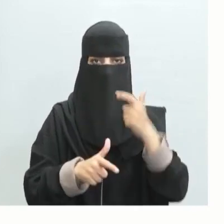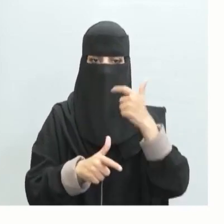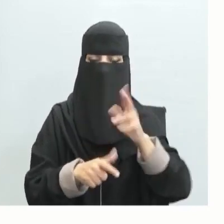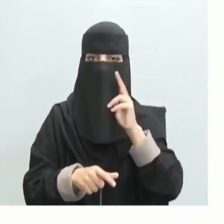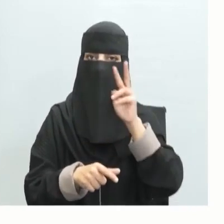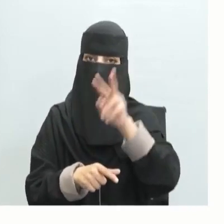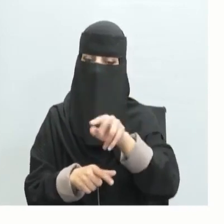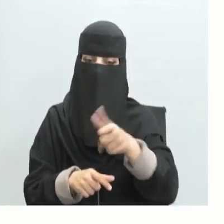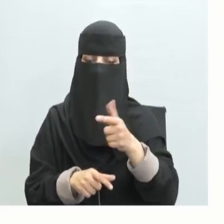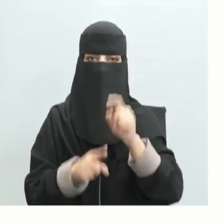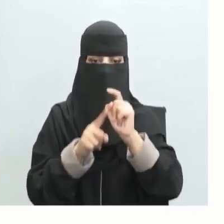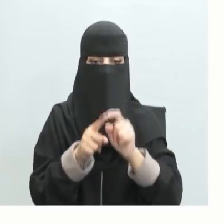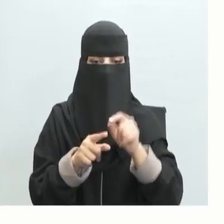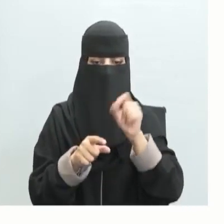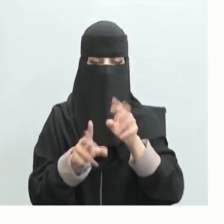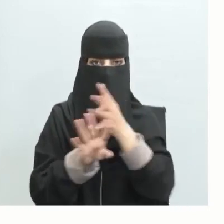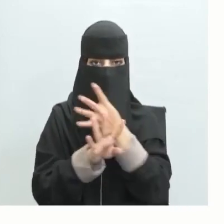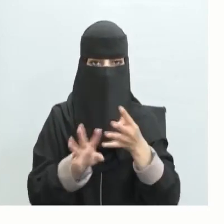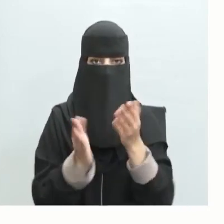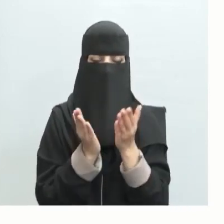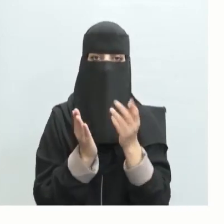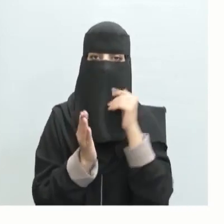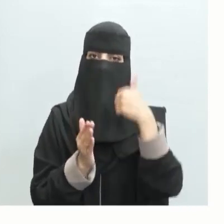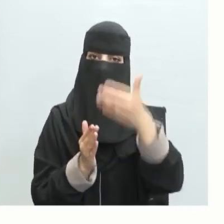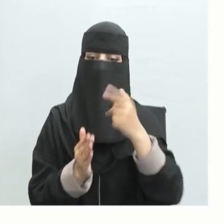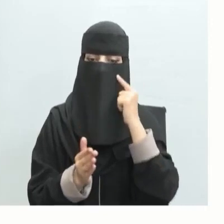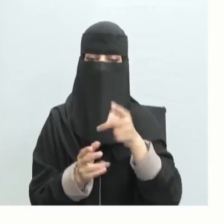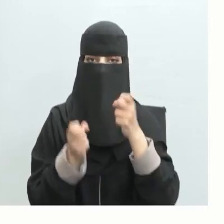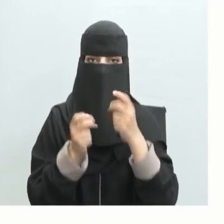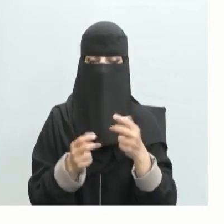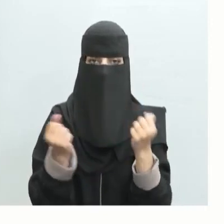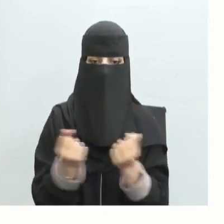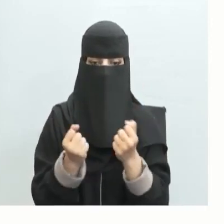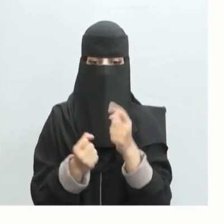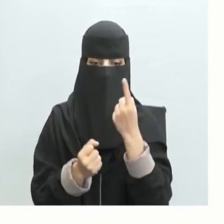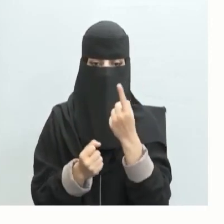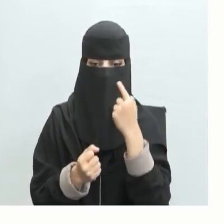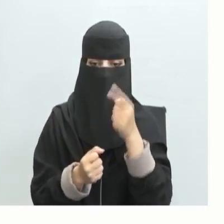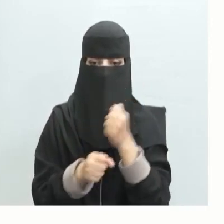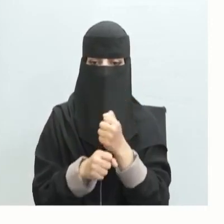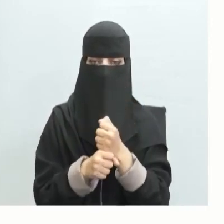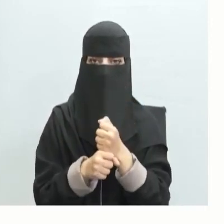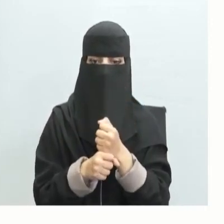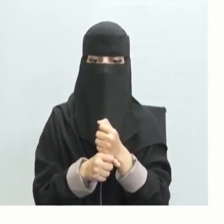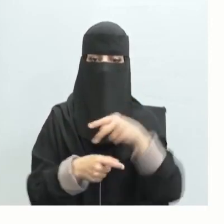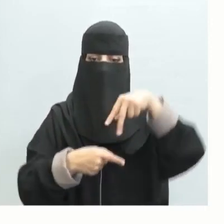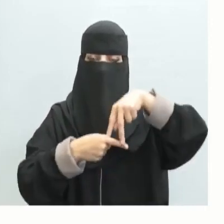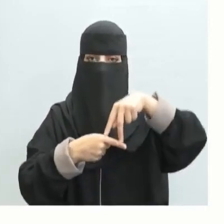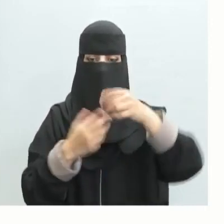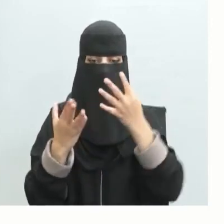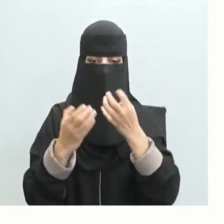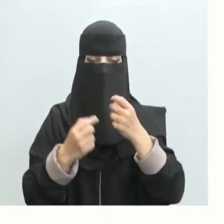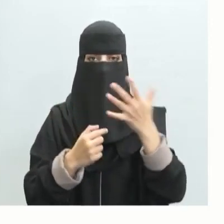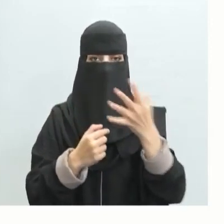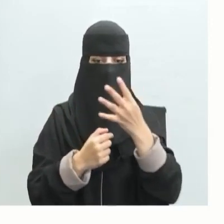نشوف ان شاء الله هذه النسب في الانشطه التاليه نبدا بالنشاط الاول متعلق بالمثلث 90